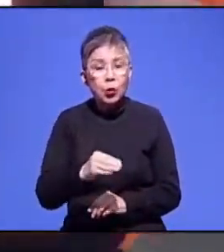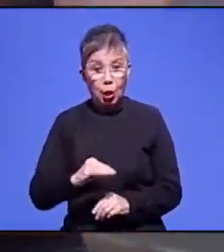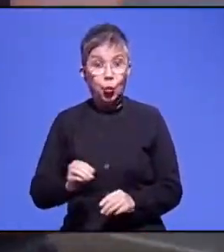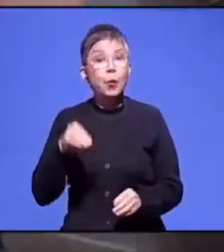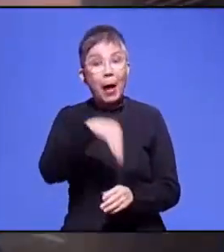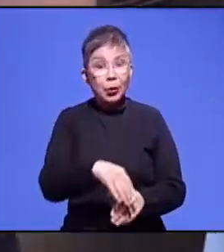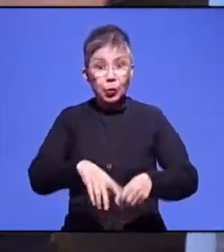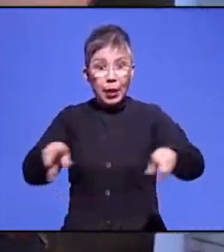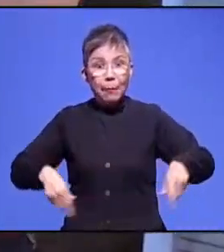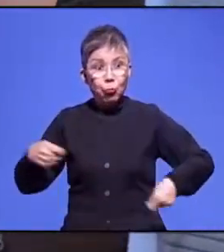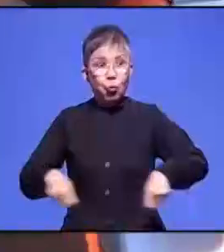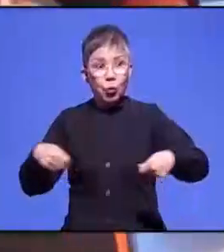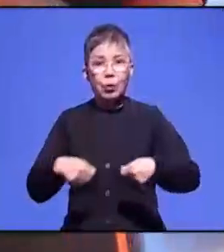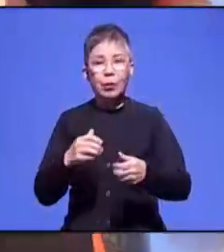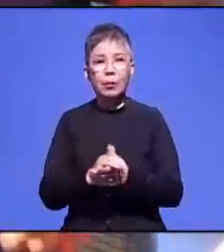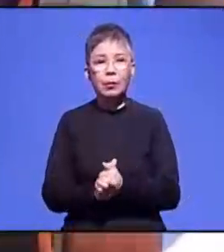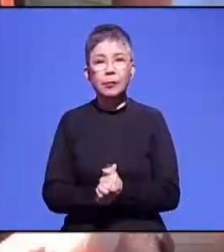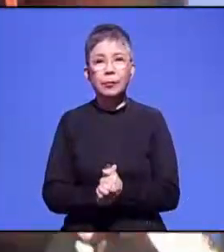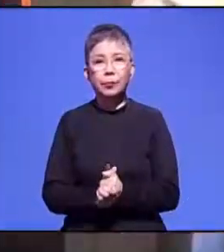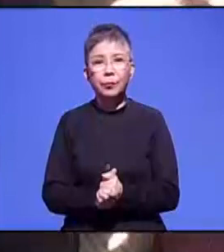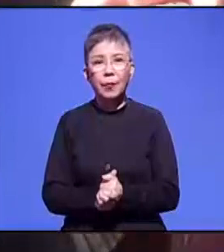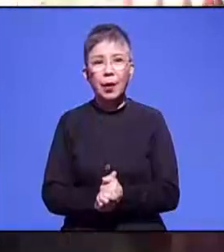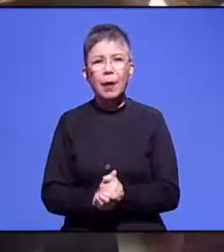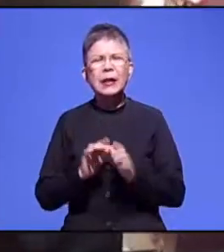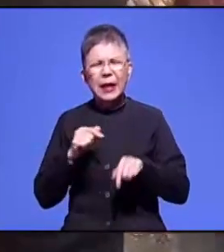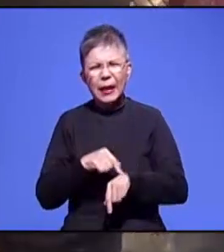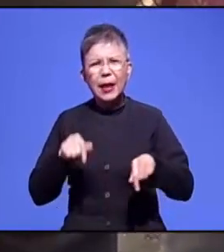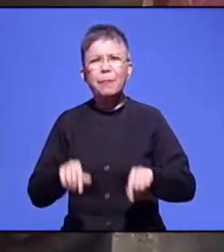mencapai dapur. Zainal Ali Mustafa melaporkan fenomena